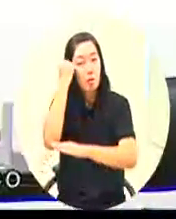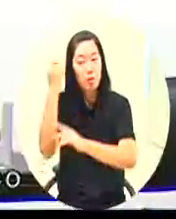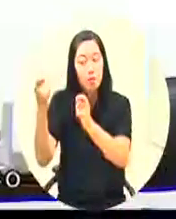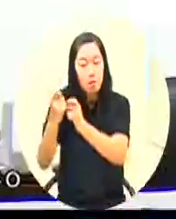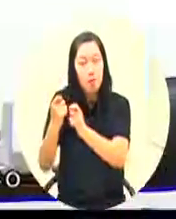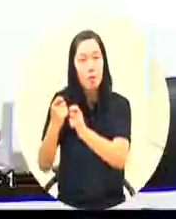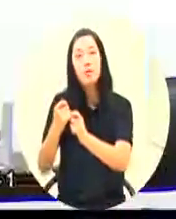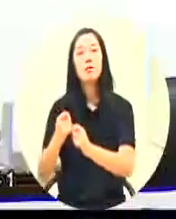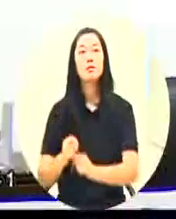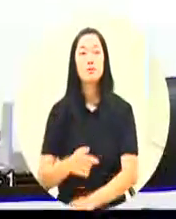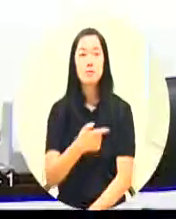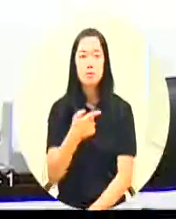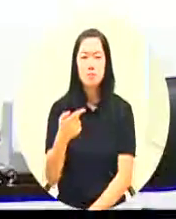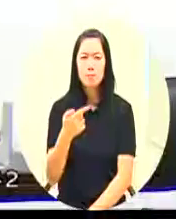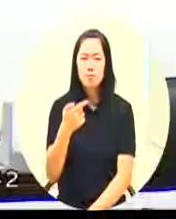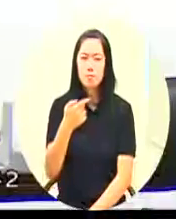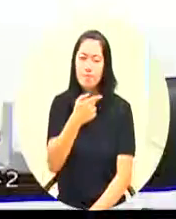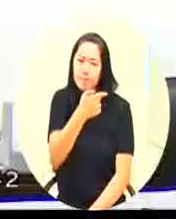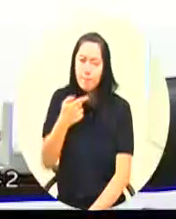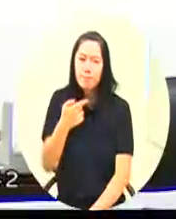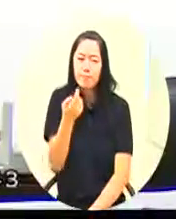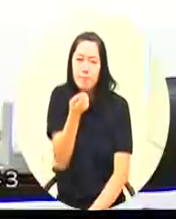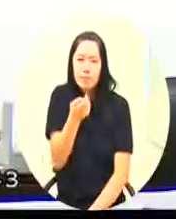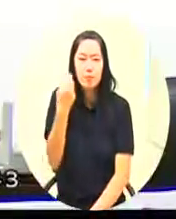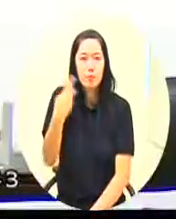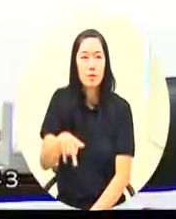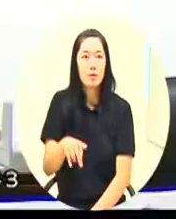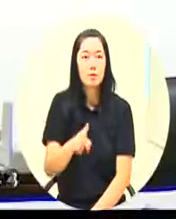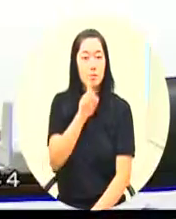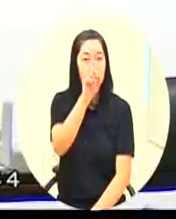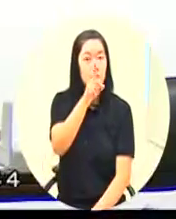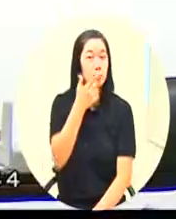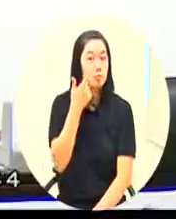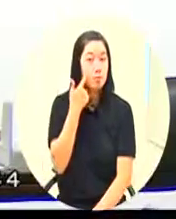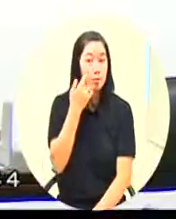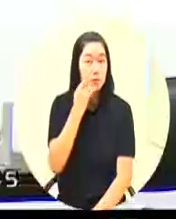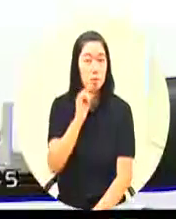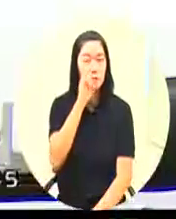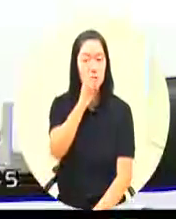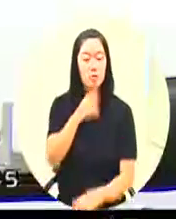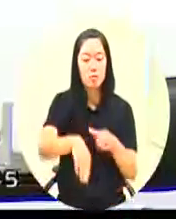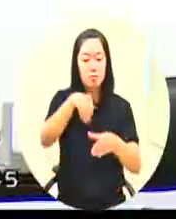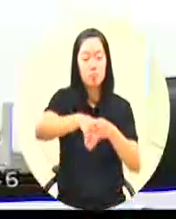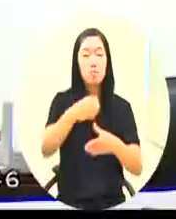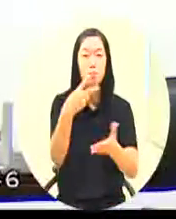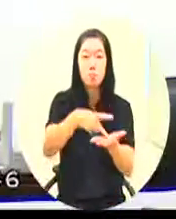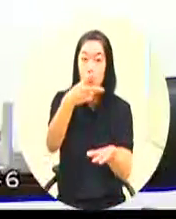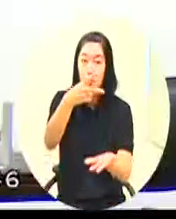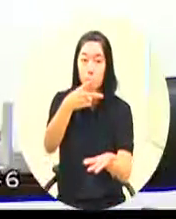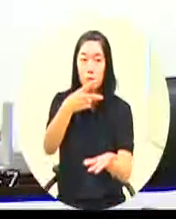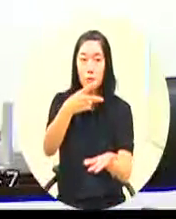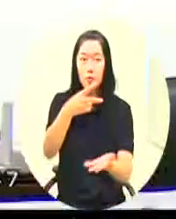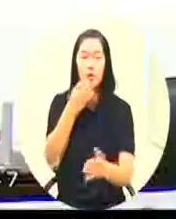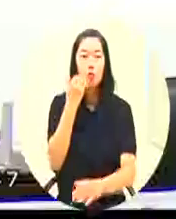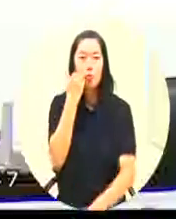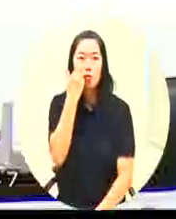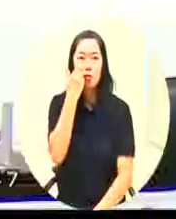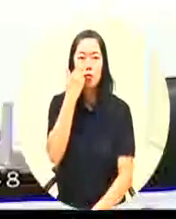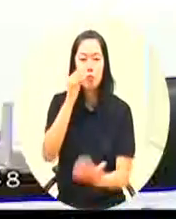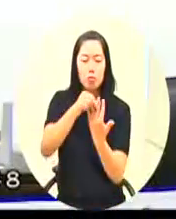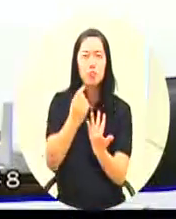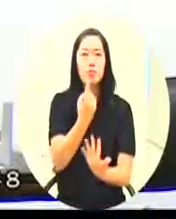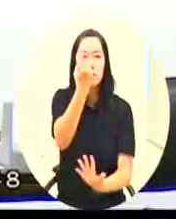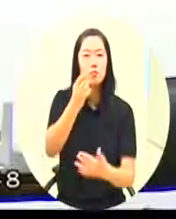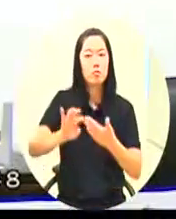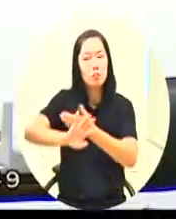说最少我觉得一个家长应该可以抽两个学校，因为当他只有一个选择的时候，这个选择没有了他就都没